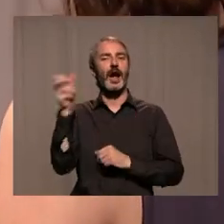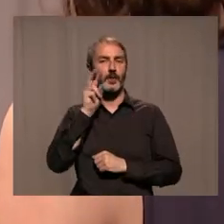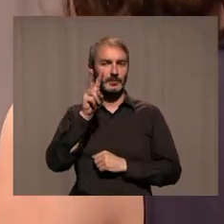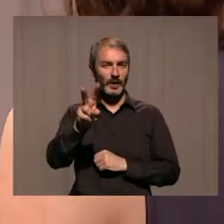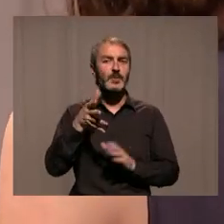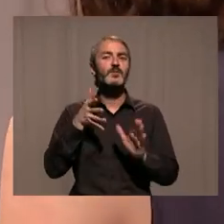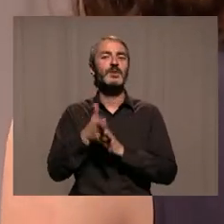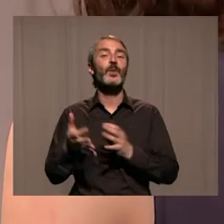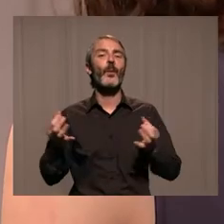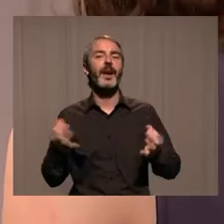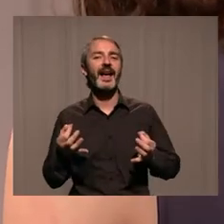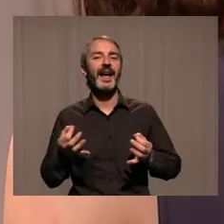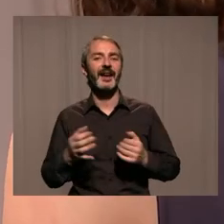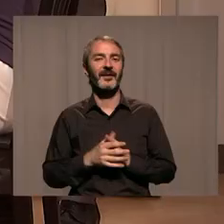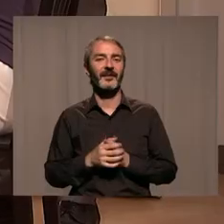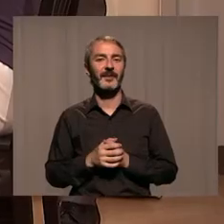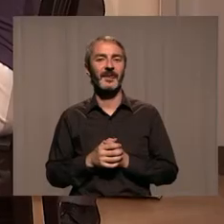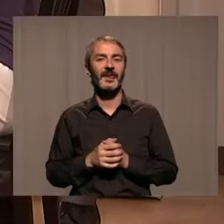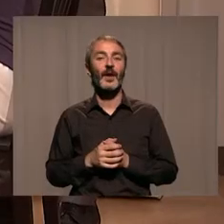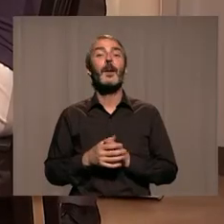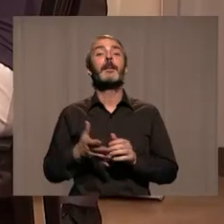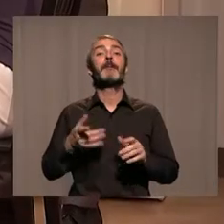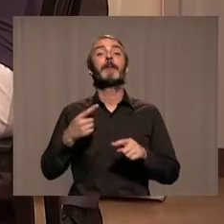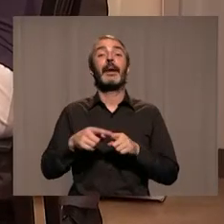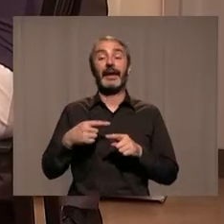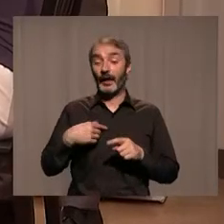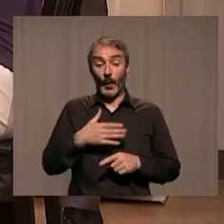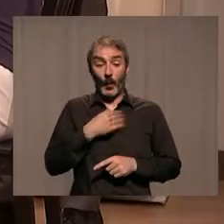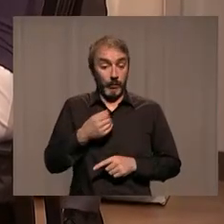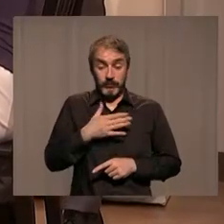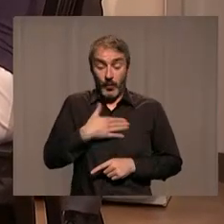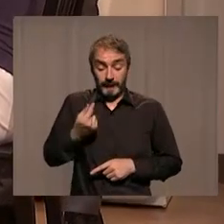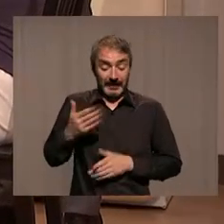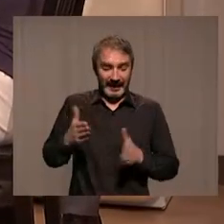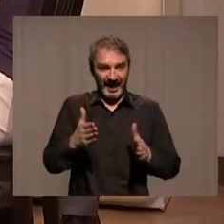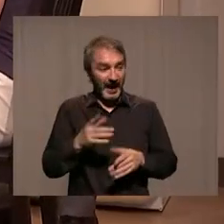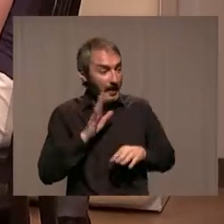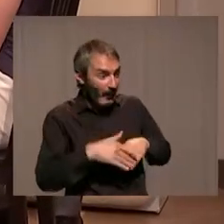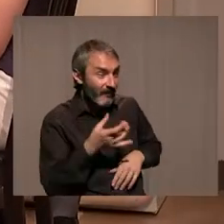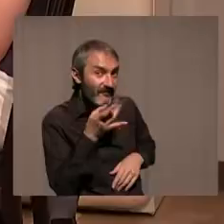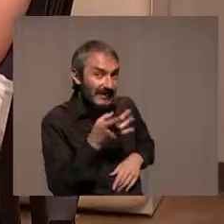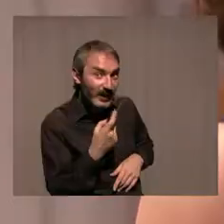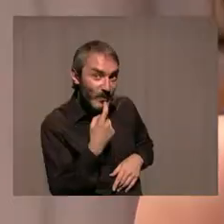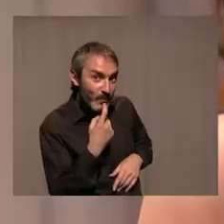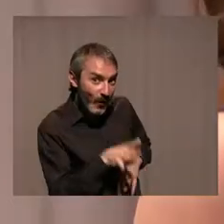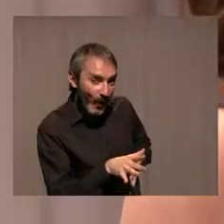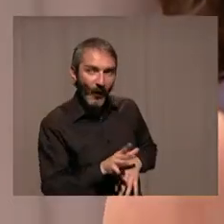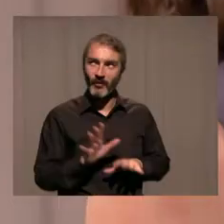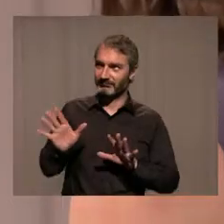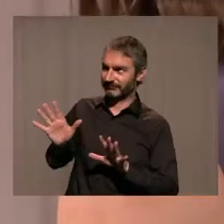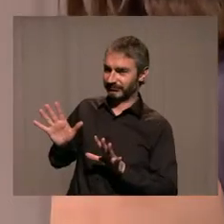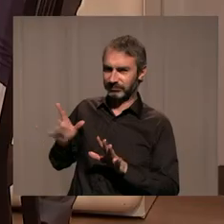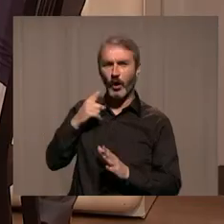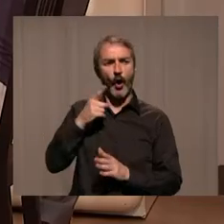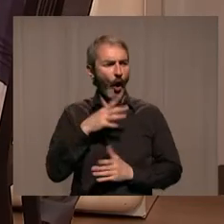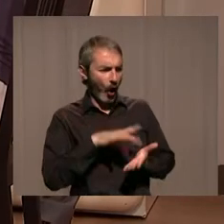cosa de dir... Descartant? Estudia alguna carrera que no que sigui teatre. Fàcil, que sigui molt fàcil. I això. Home, la nota és alta,